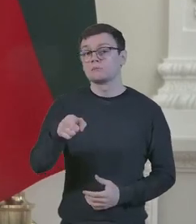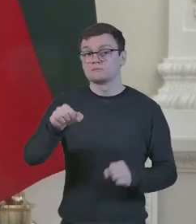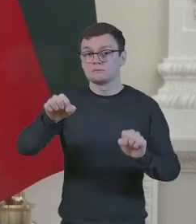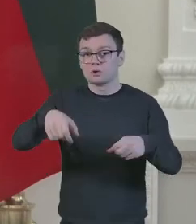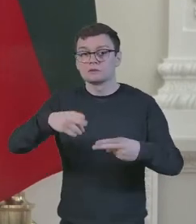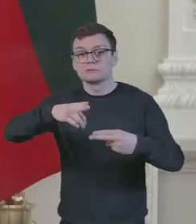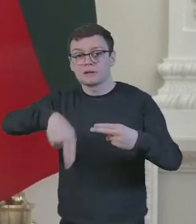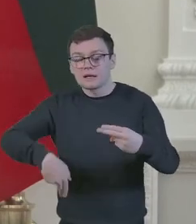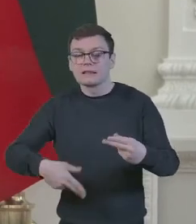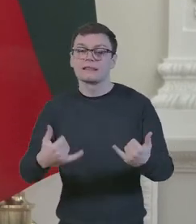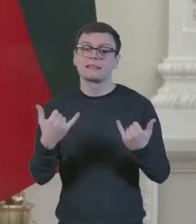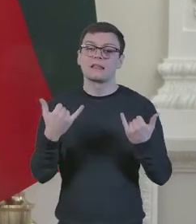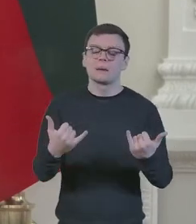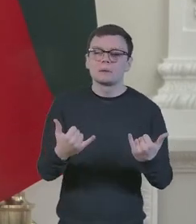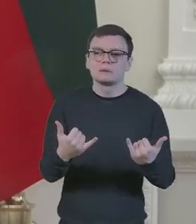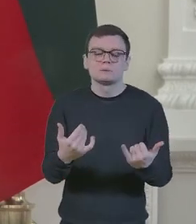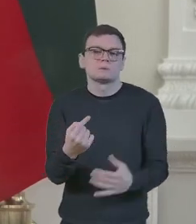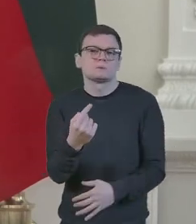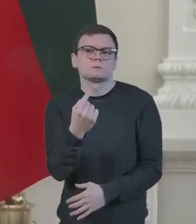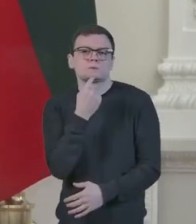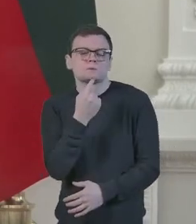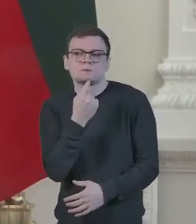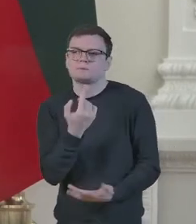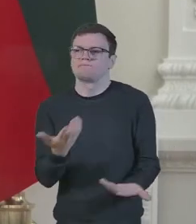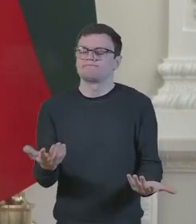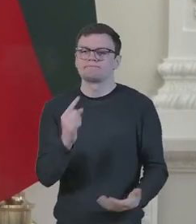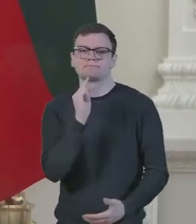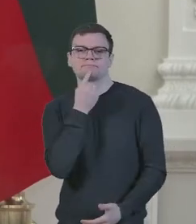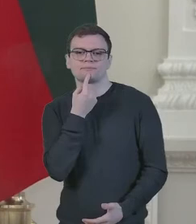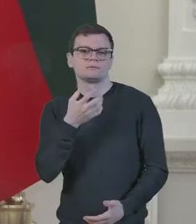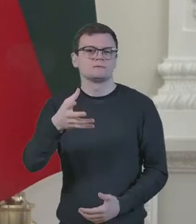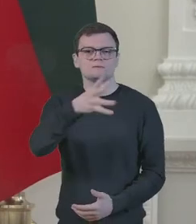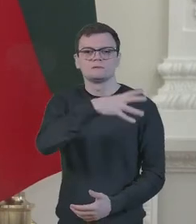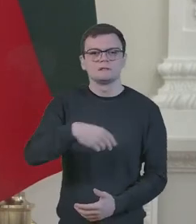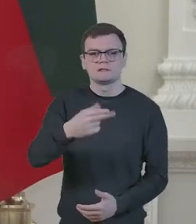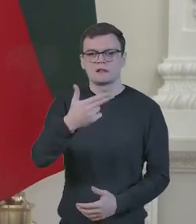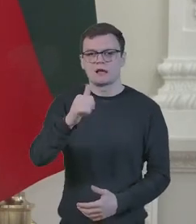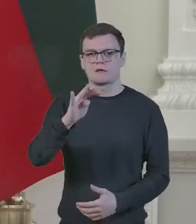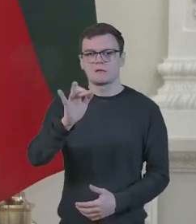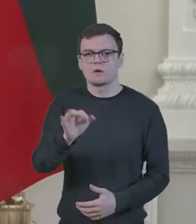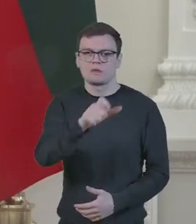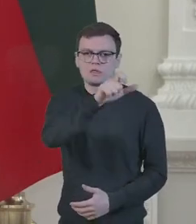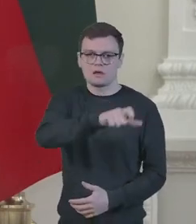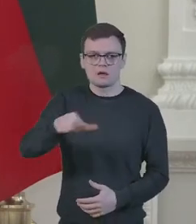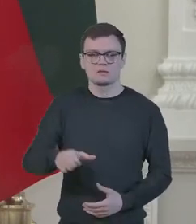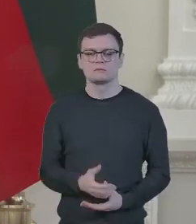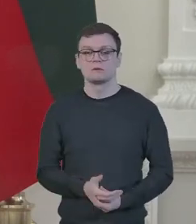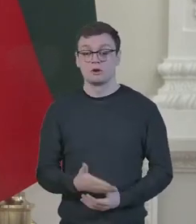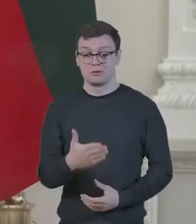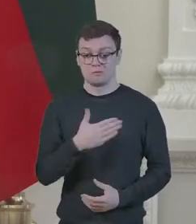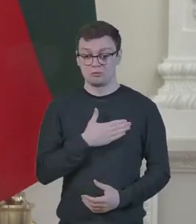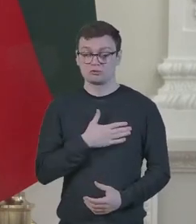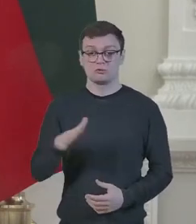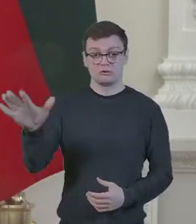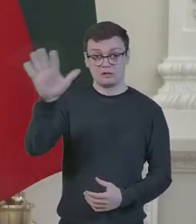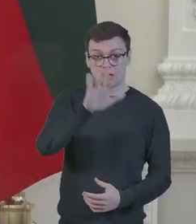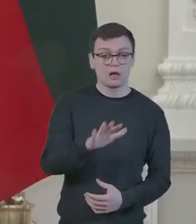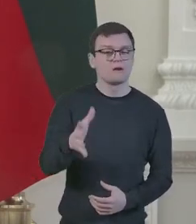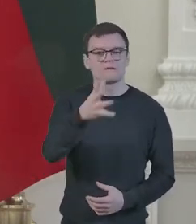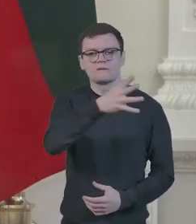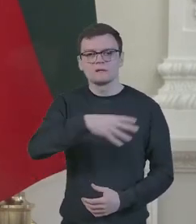sprendimo kol kas turbūt yra sunku atsakyti už visus NATO narius, tik tai dar kartą kartoju, kad mūsų regiono visos